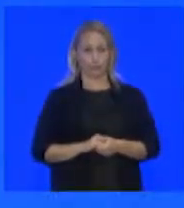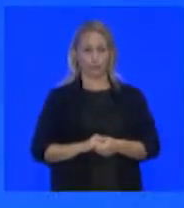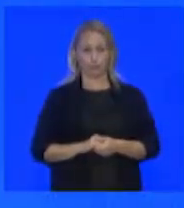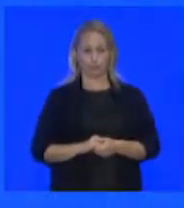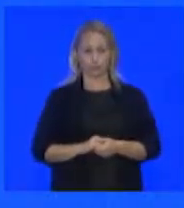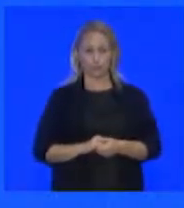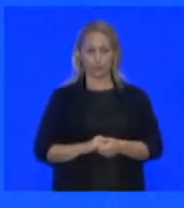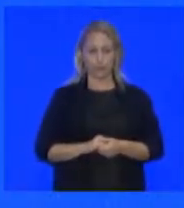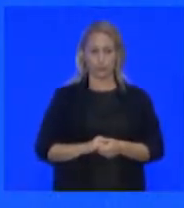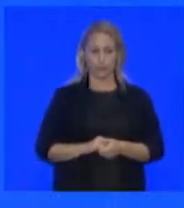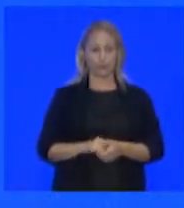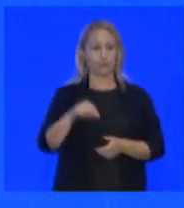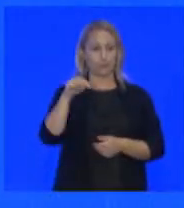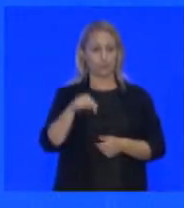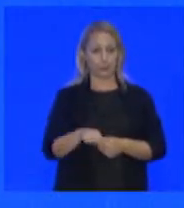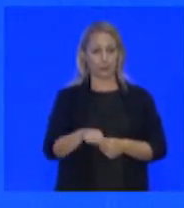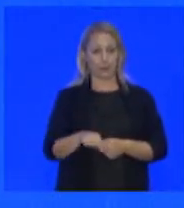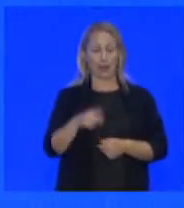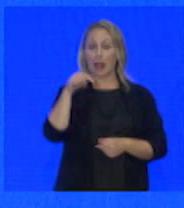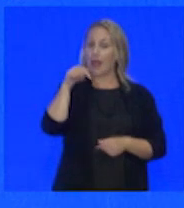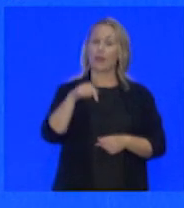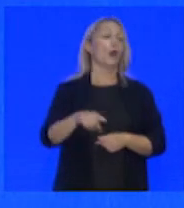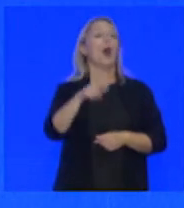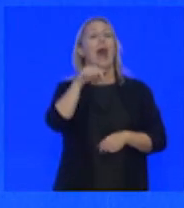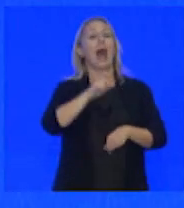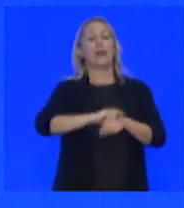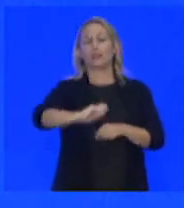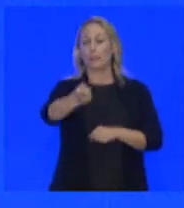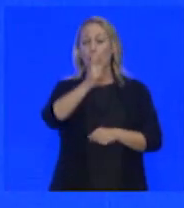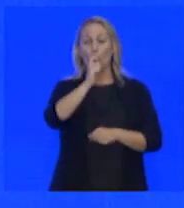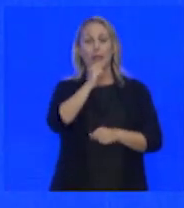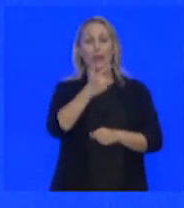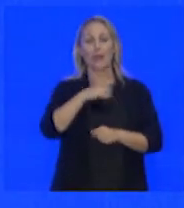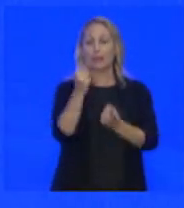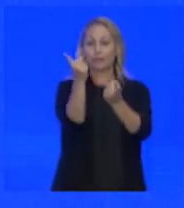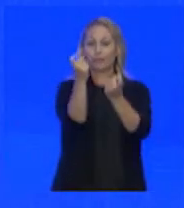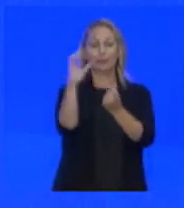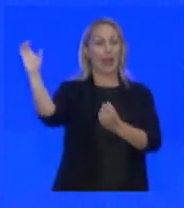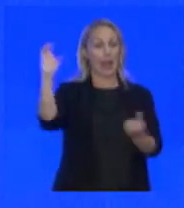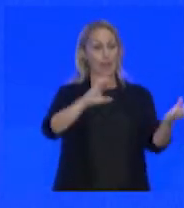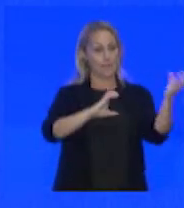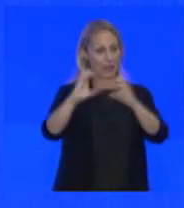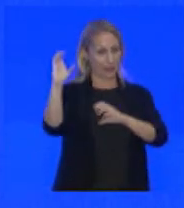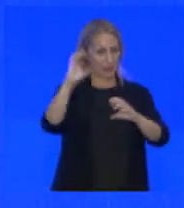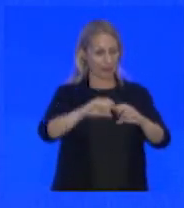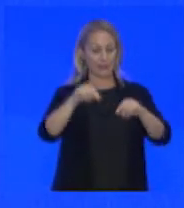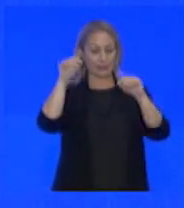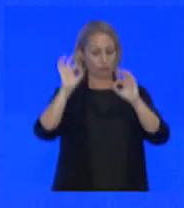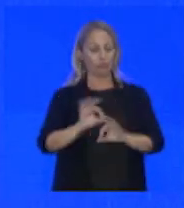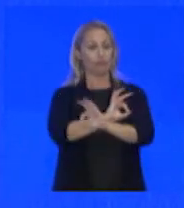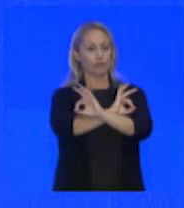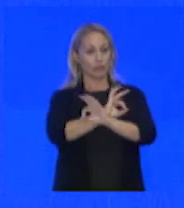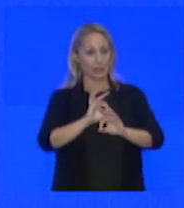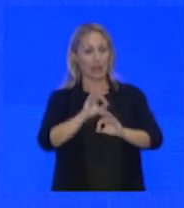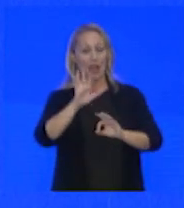Καμία, το επαναλαμβάνω, καμία φιλοεπενδυτική πολιτική δεν μπορεί να εκλειφθεί ως